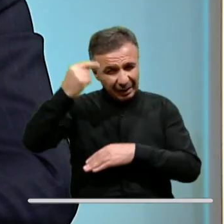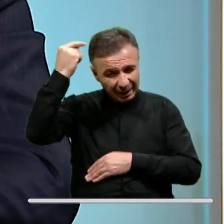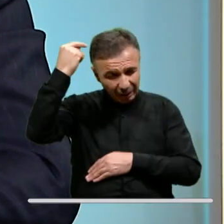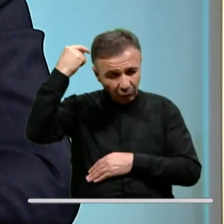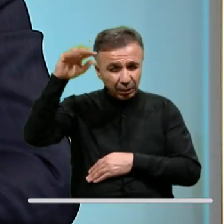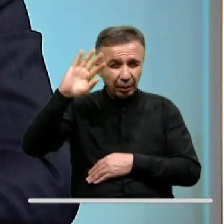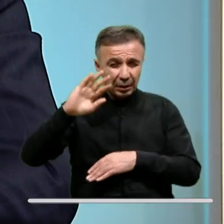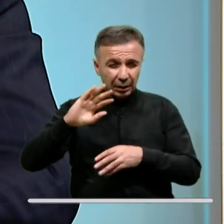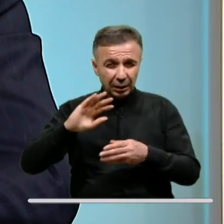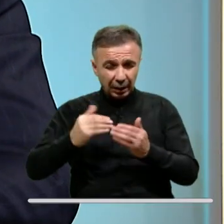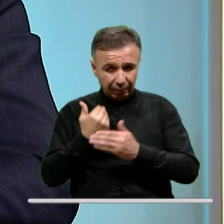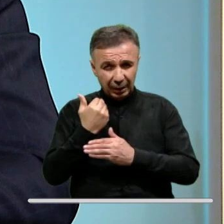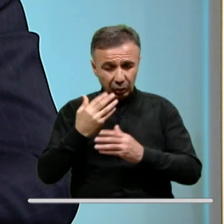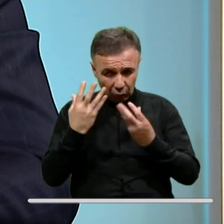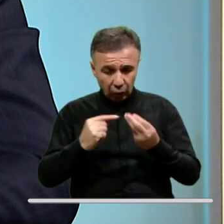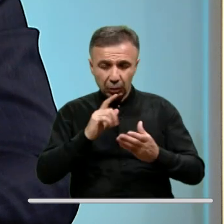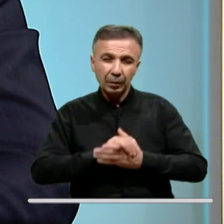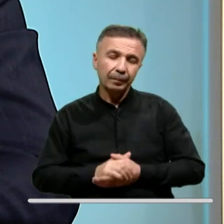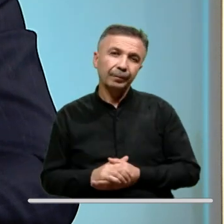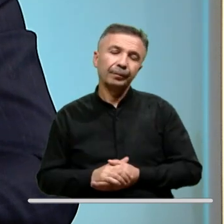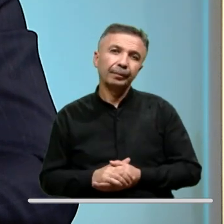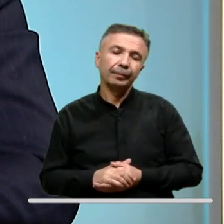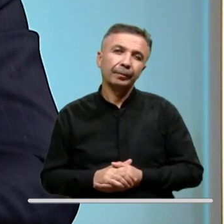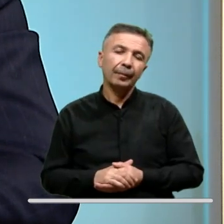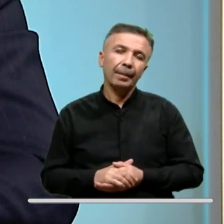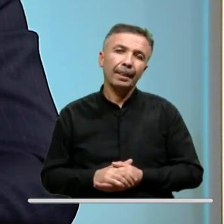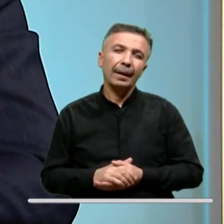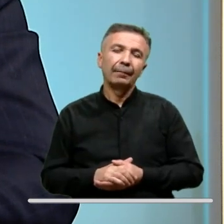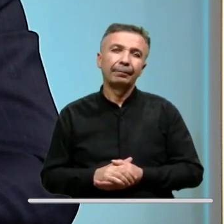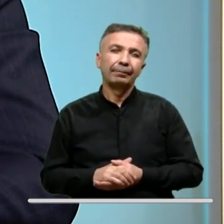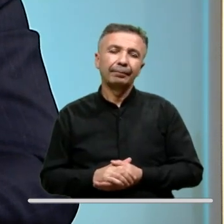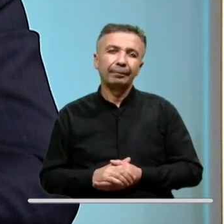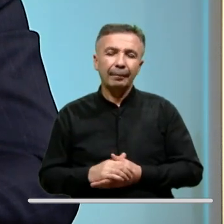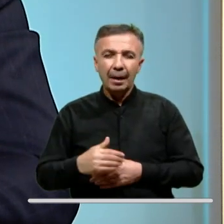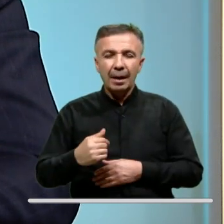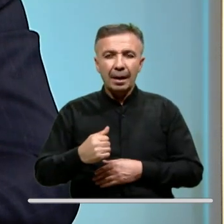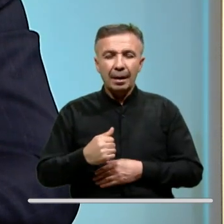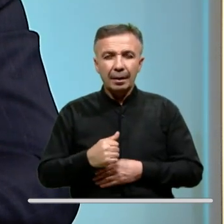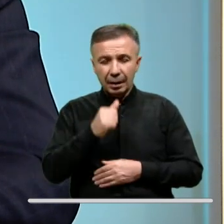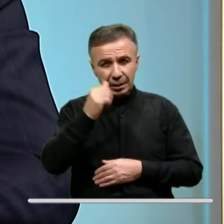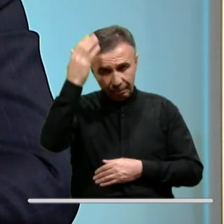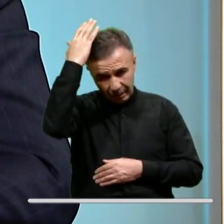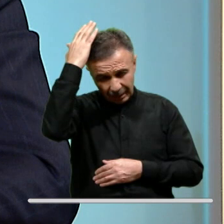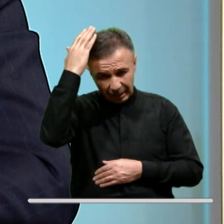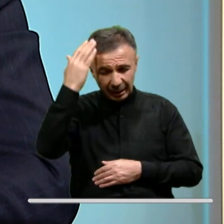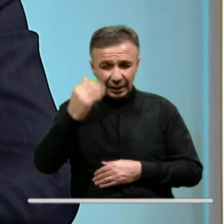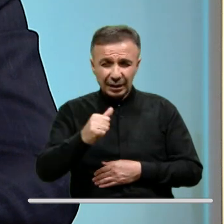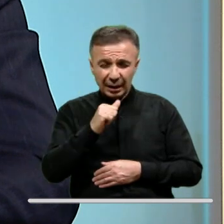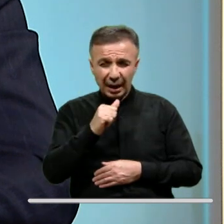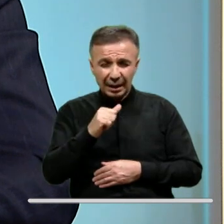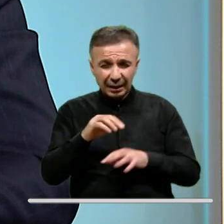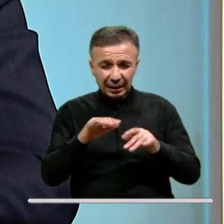e Mesih le yıkama arasındaki fark da zaten budur Mesih nedir Eee kişinin elini ıslatarak